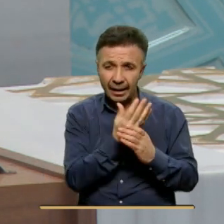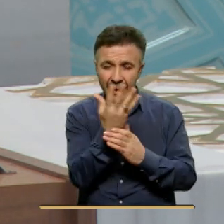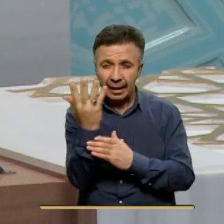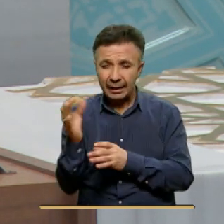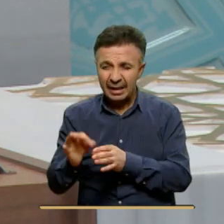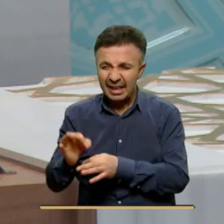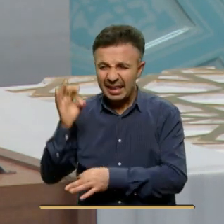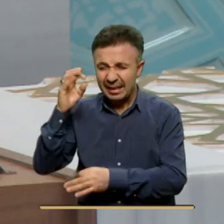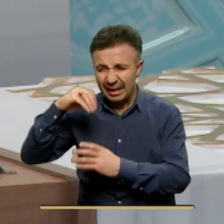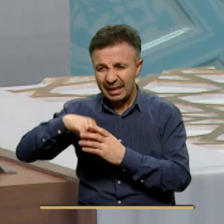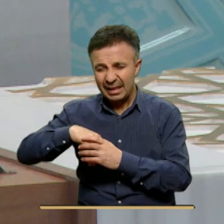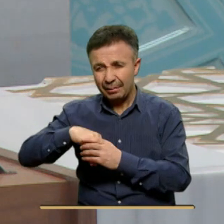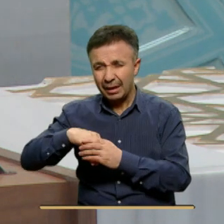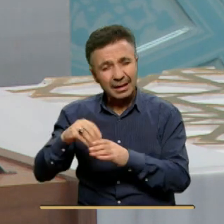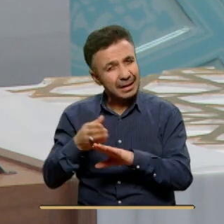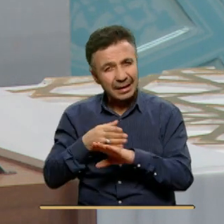araçtır.